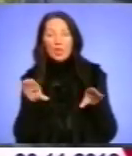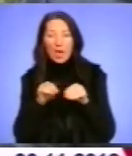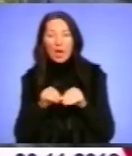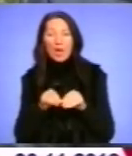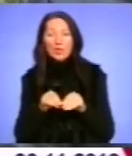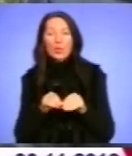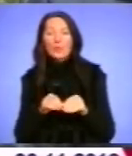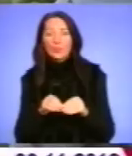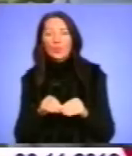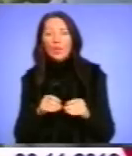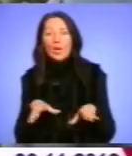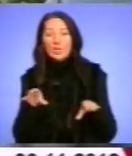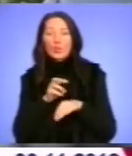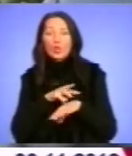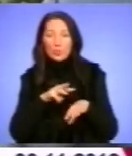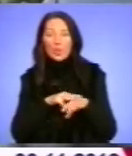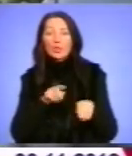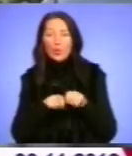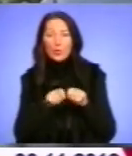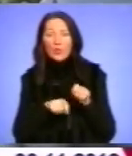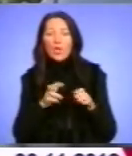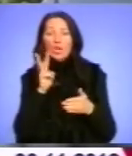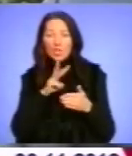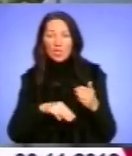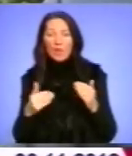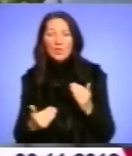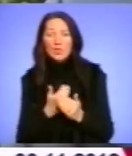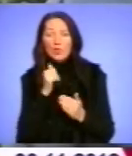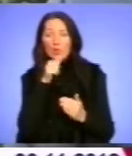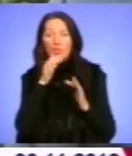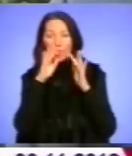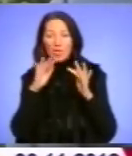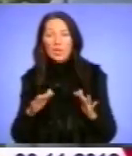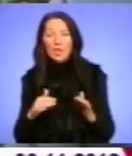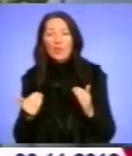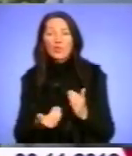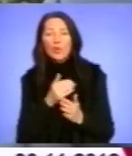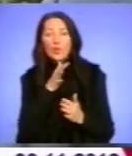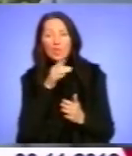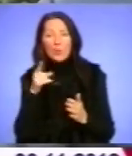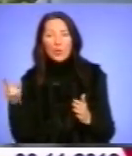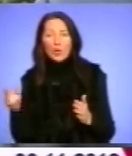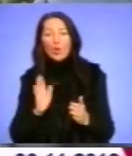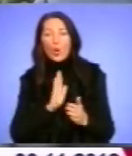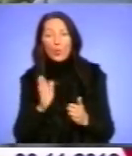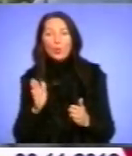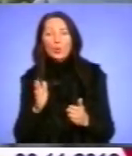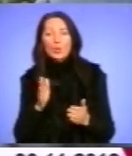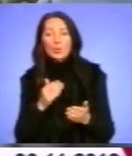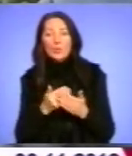з міліцією. Штрафи за новорічні ялинки в новорічний період будуть сягати в